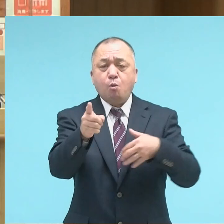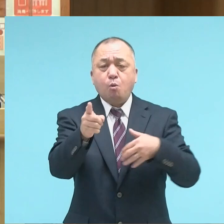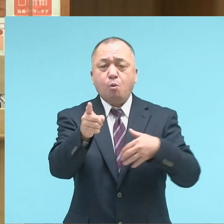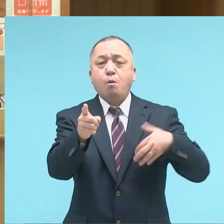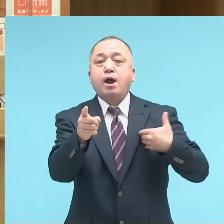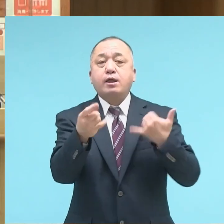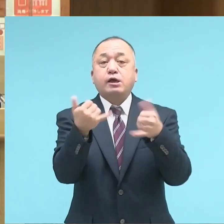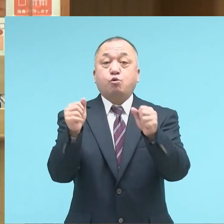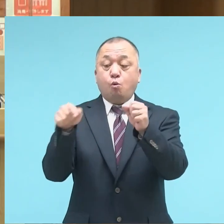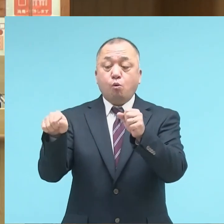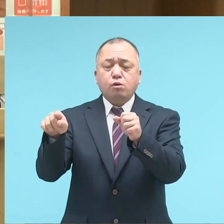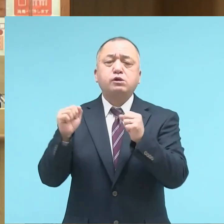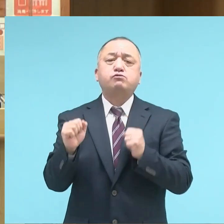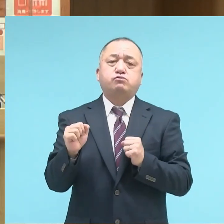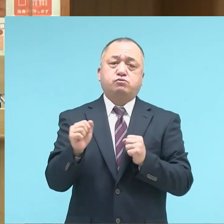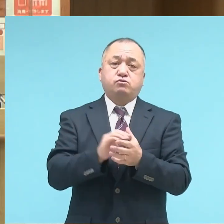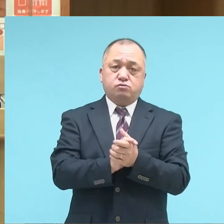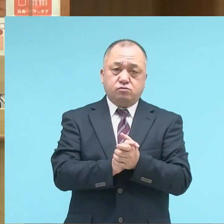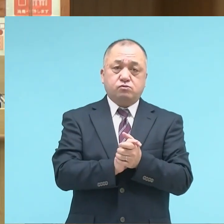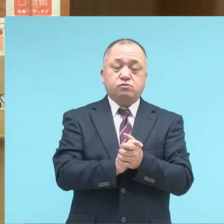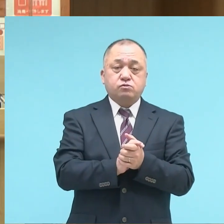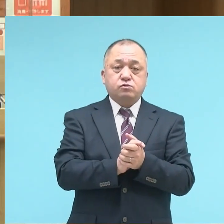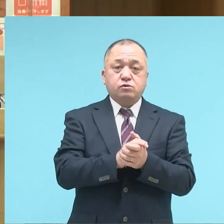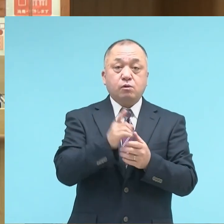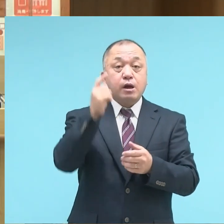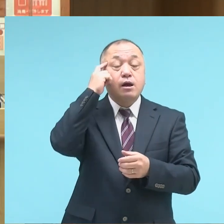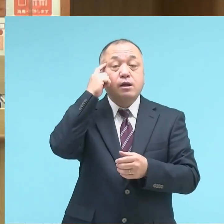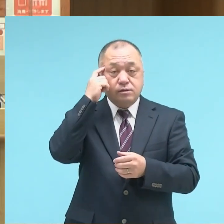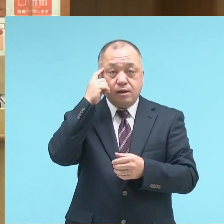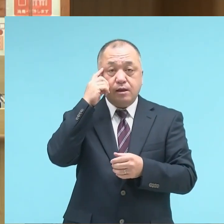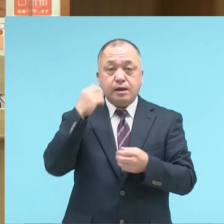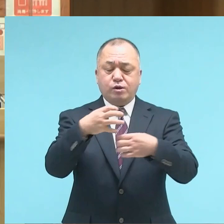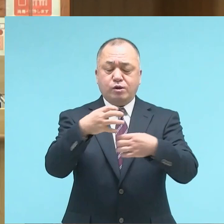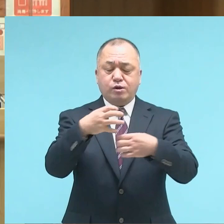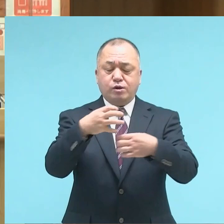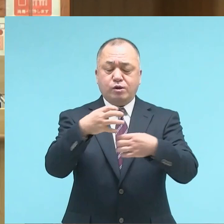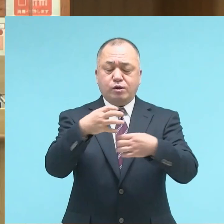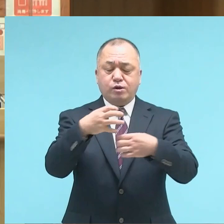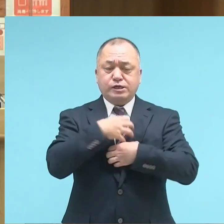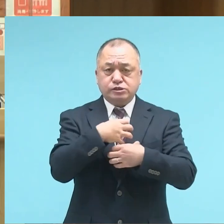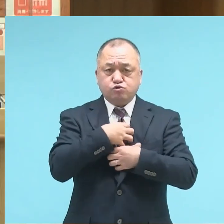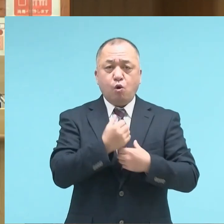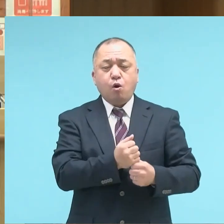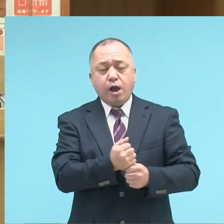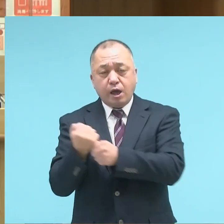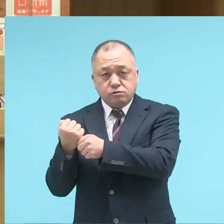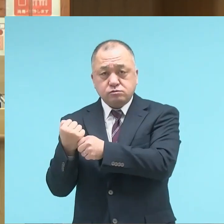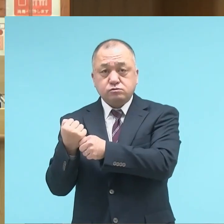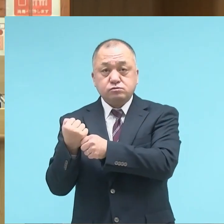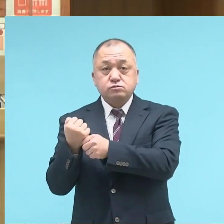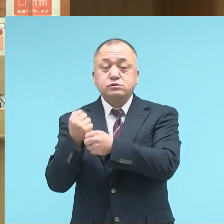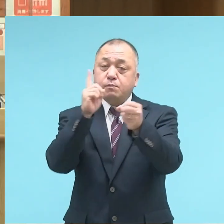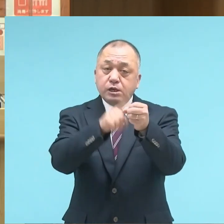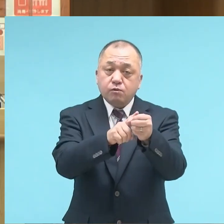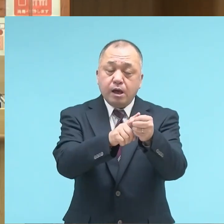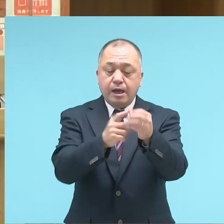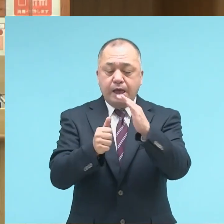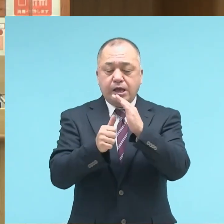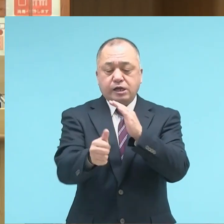けですね。ですからそういったことなども踏まえて、感染のリスクを回避する上では外出